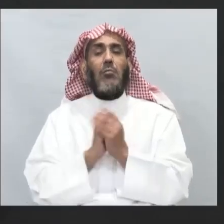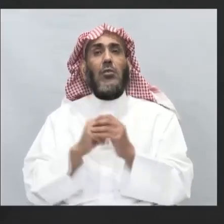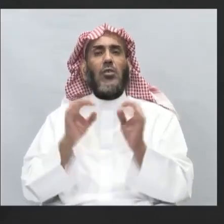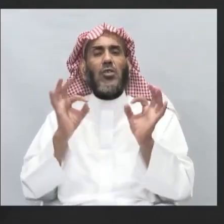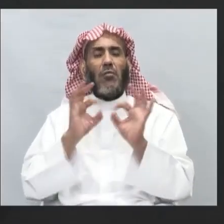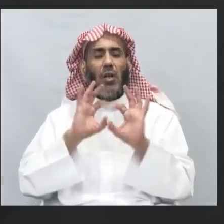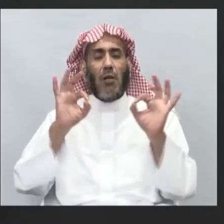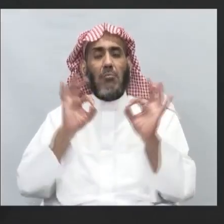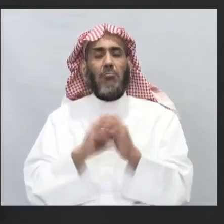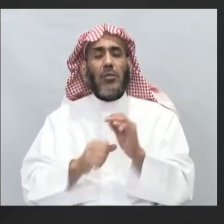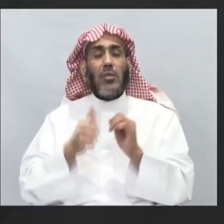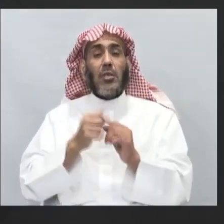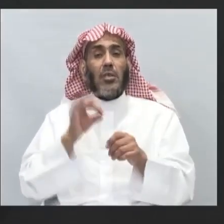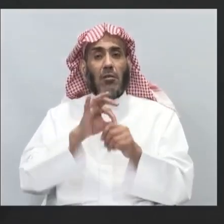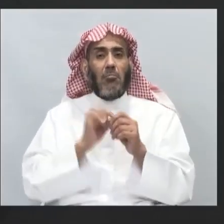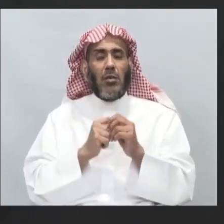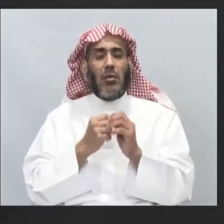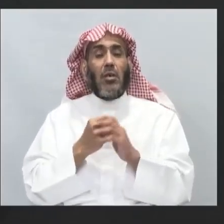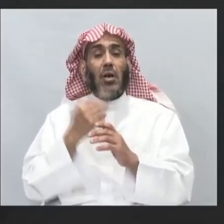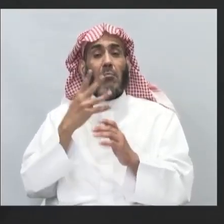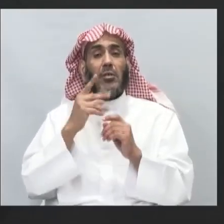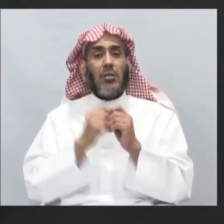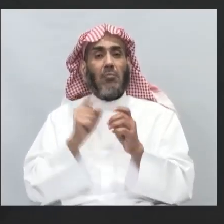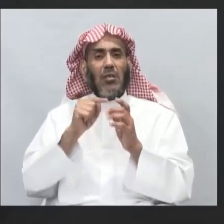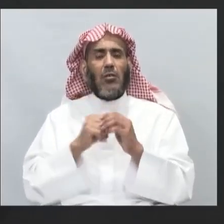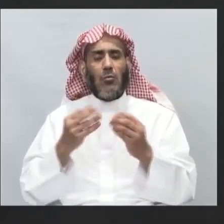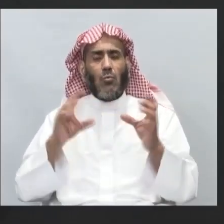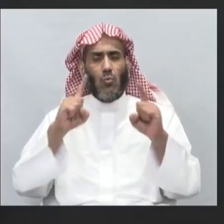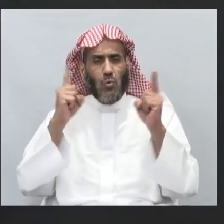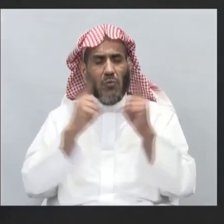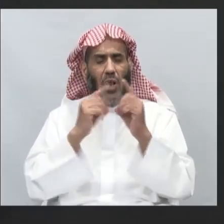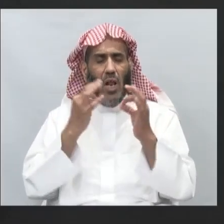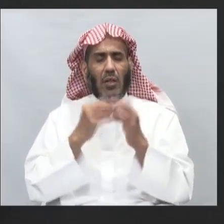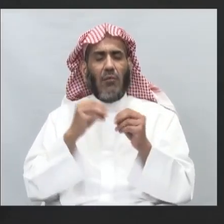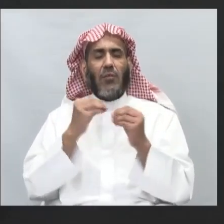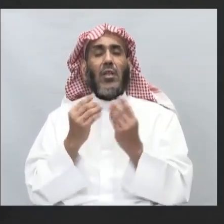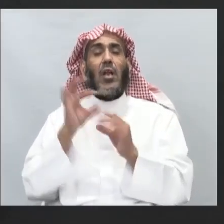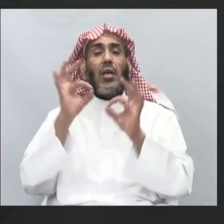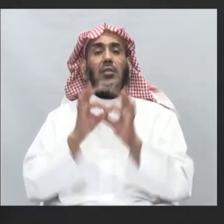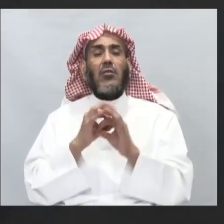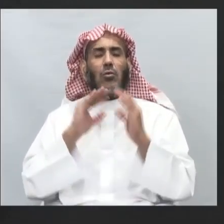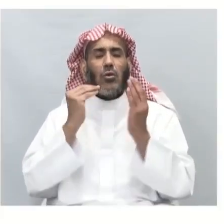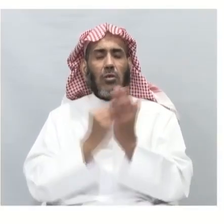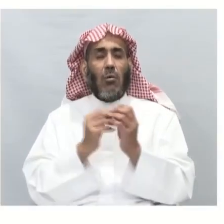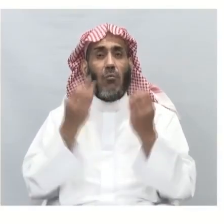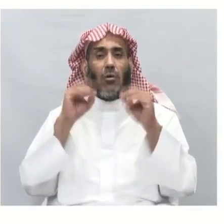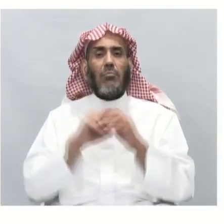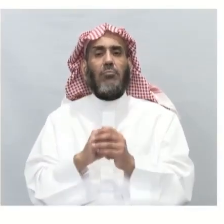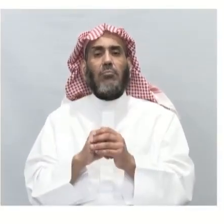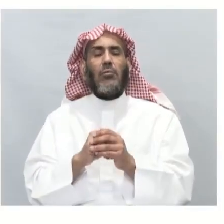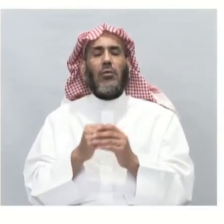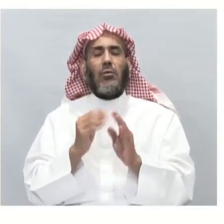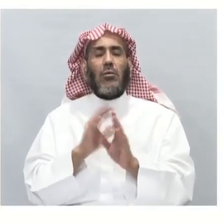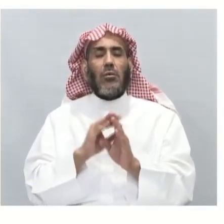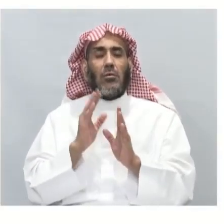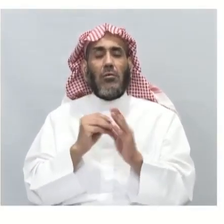الشافيه تستطيع ايضا الاستفاده من قرابه خمسه اسطر هنا تجمل فيها الحديث في هذه الايات وتجمعها وفقك الله وتسند